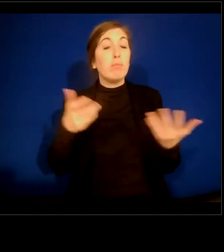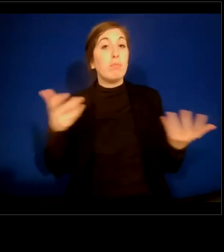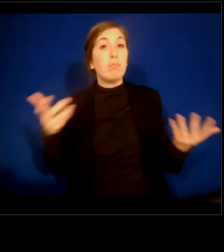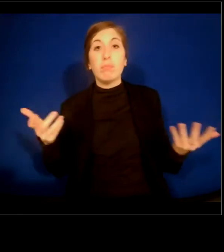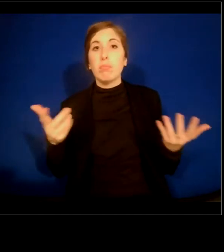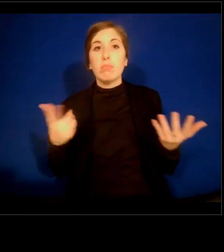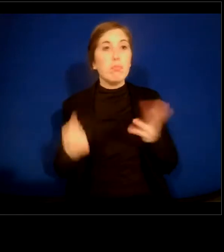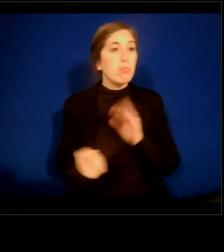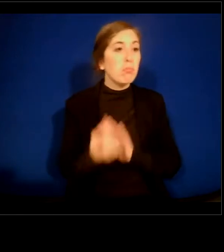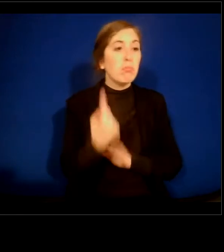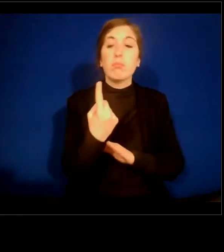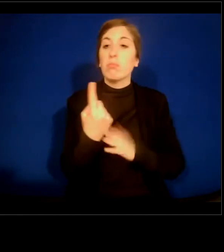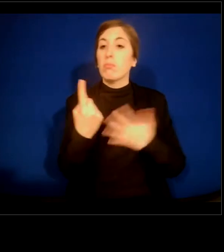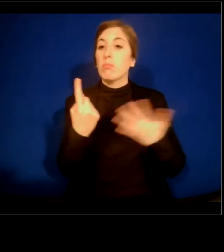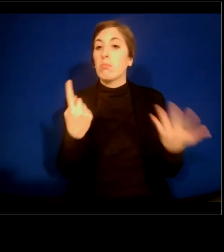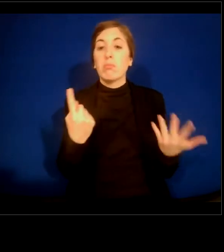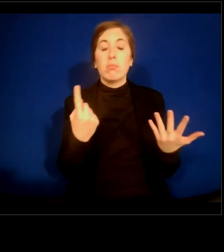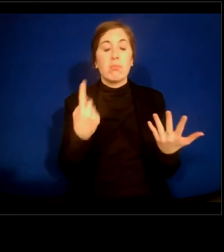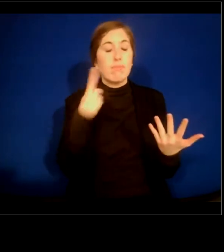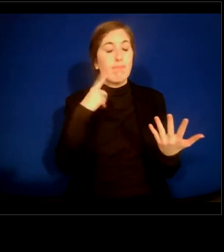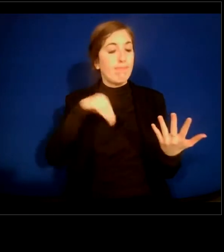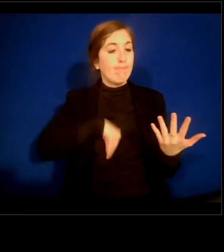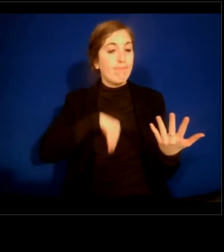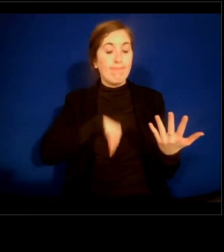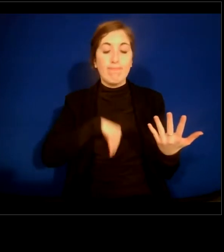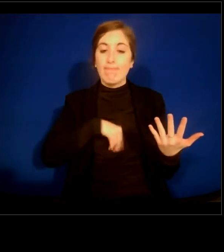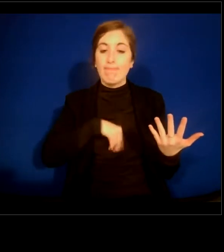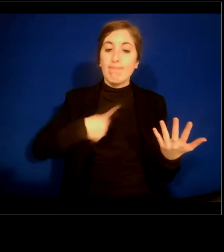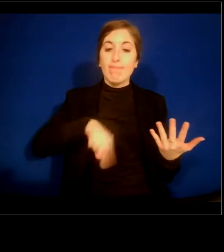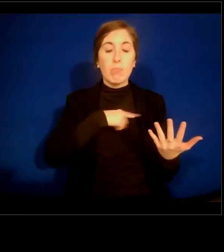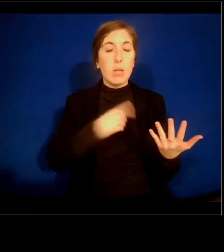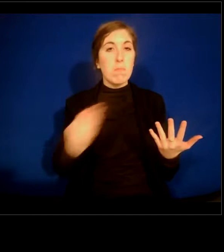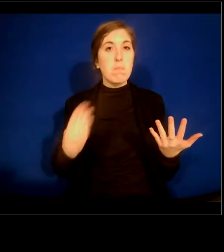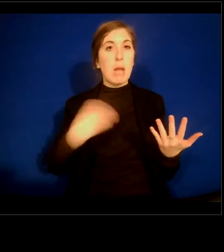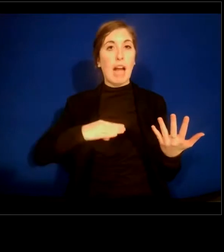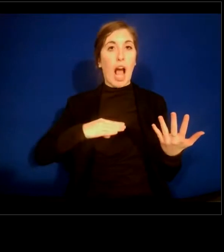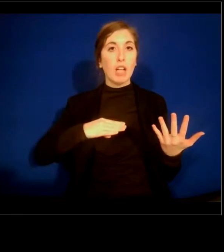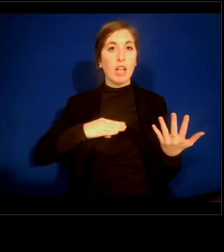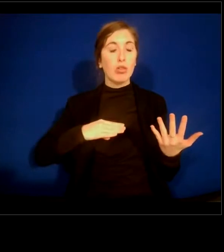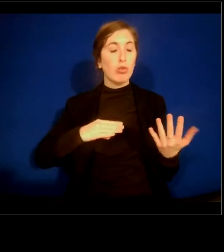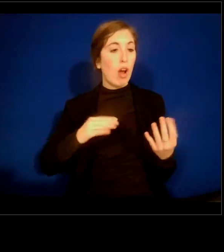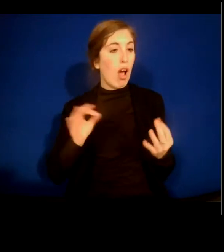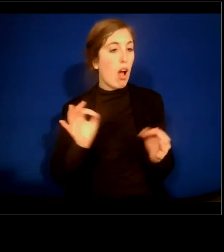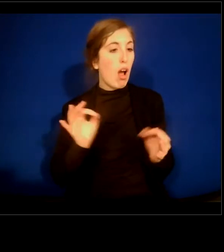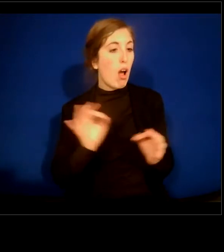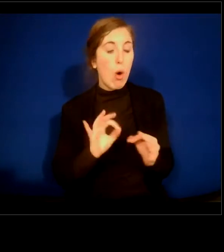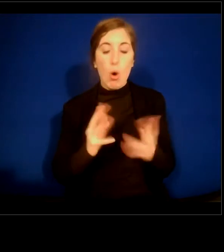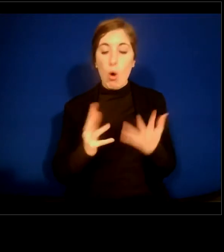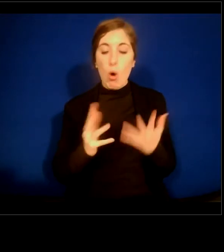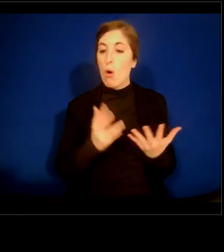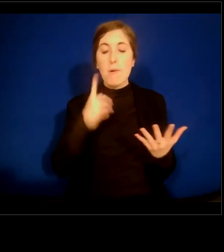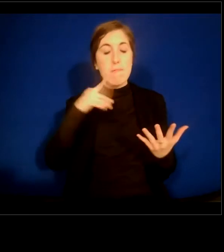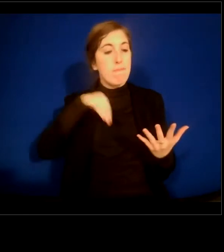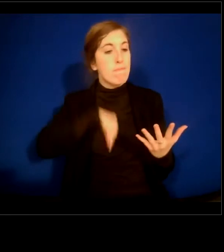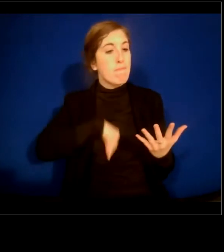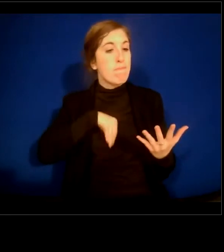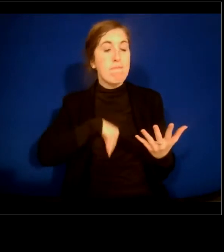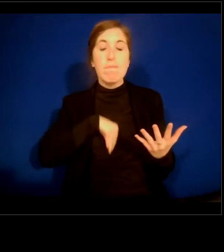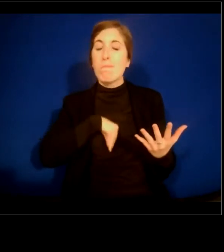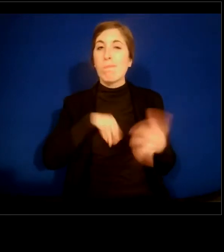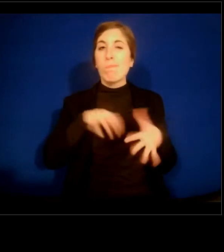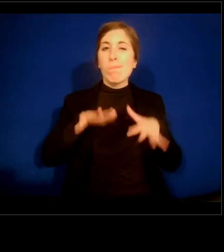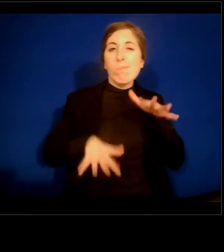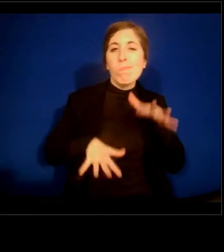che ci fa sentire minacciati, che ci fa in qualche modo sentire più